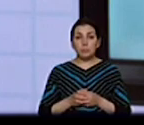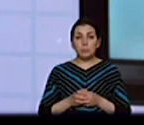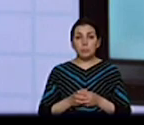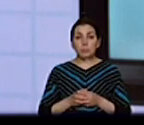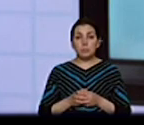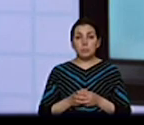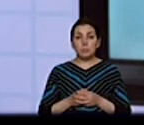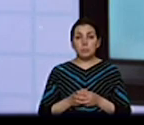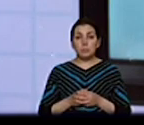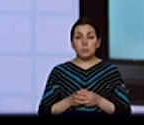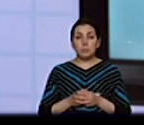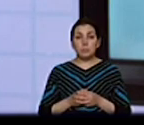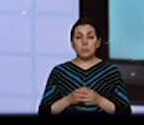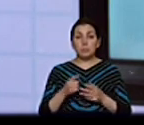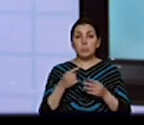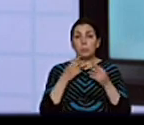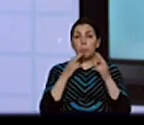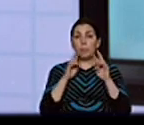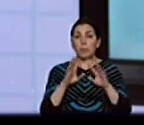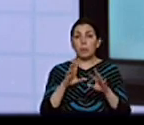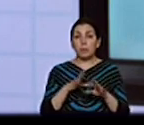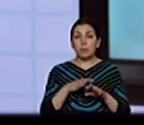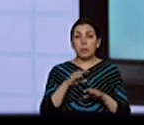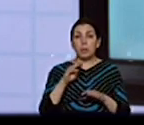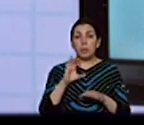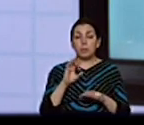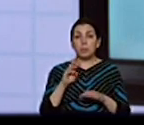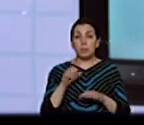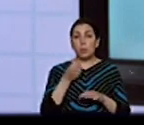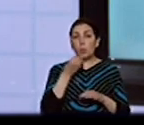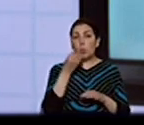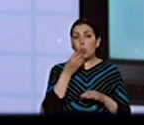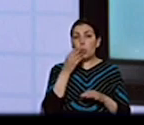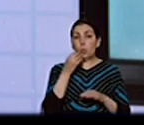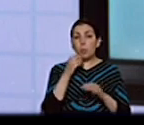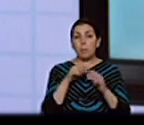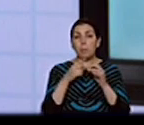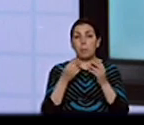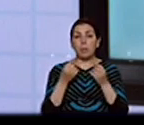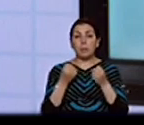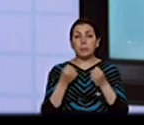Dastlab ko'rsatgan mana bu tasmam yordamida gulni bandini yasaymiz. Ya'ni